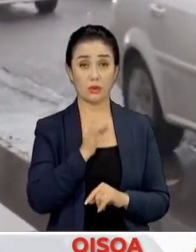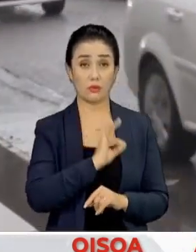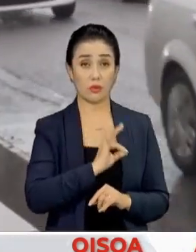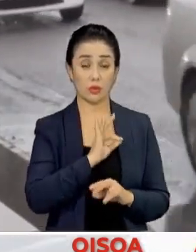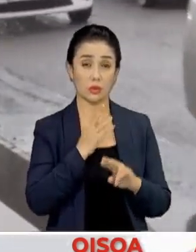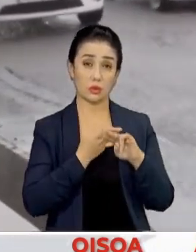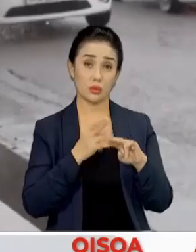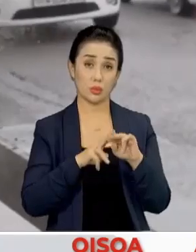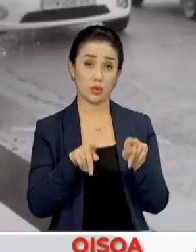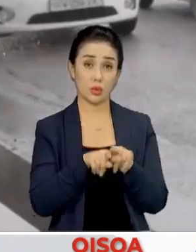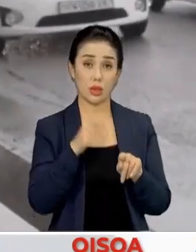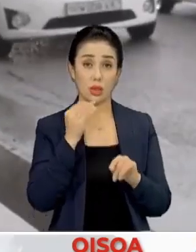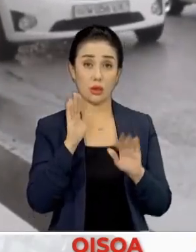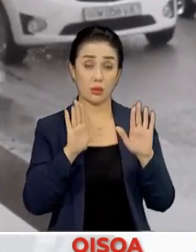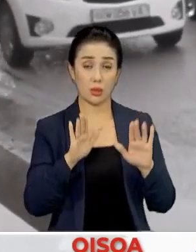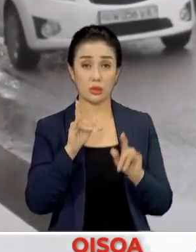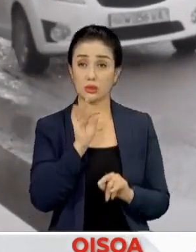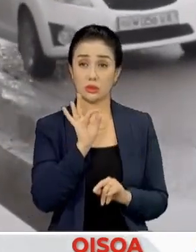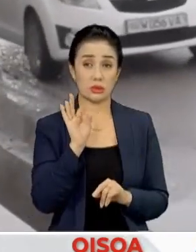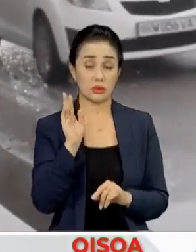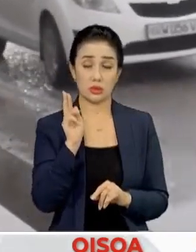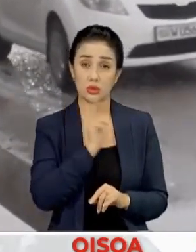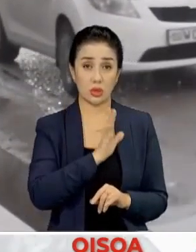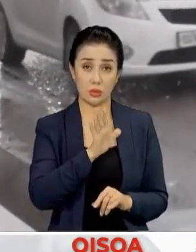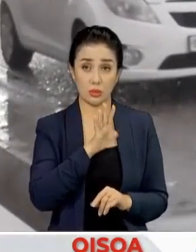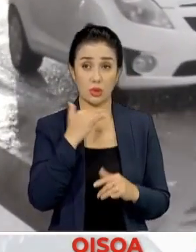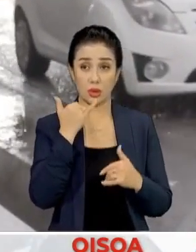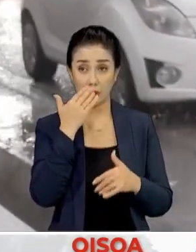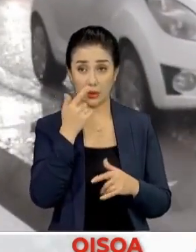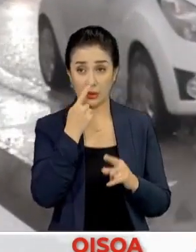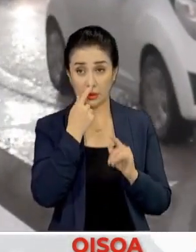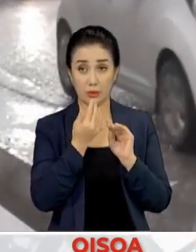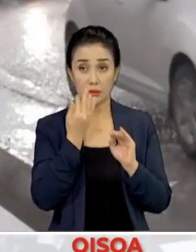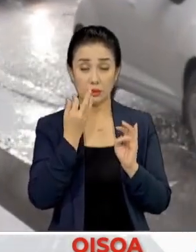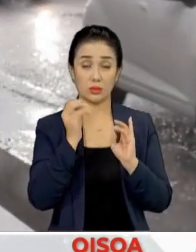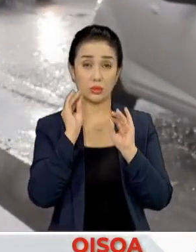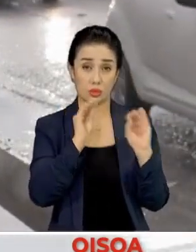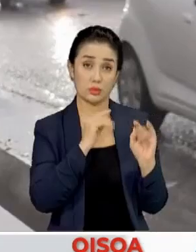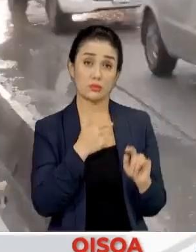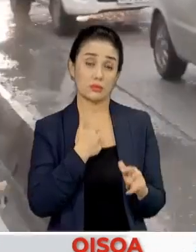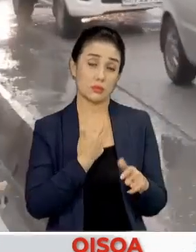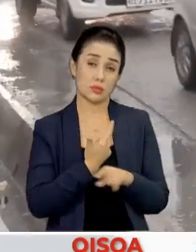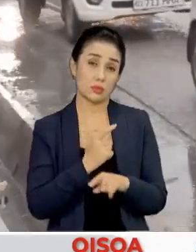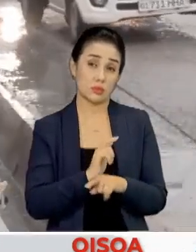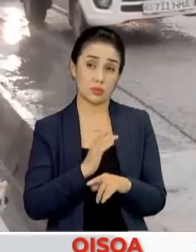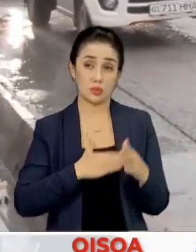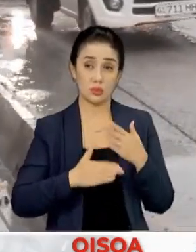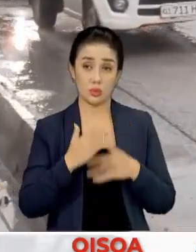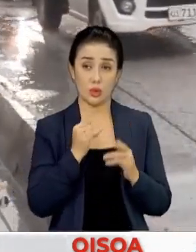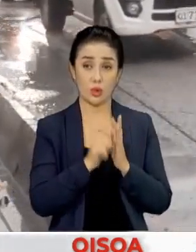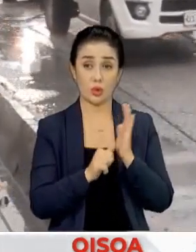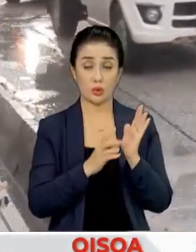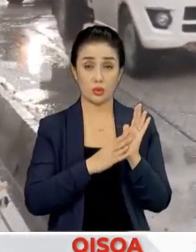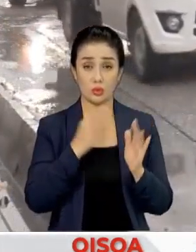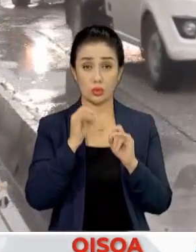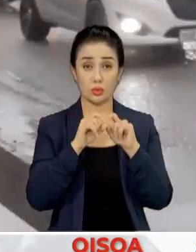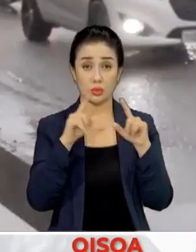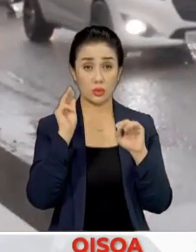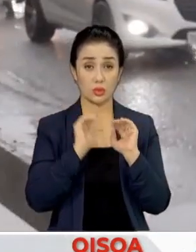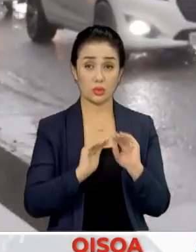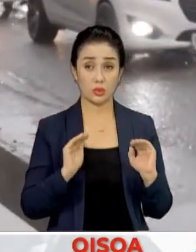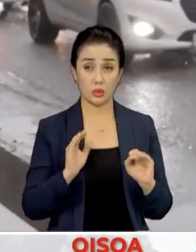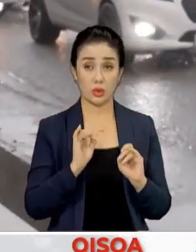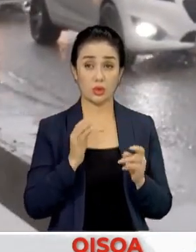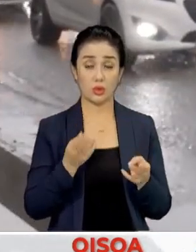foydalanyapti bundan. Ba'zida ishlamay qolardi ilgari. Yaqin kunlarda bu qo'yilibdi, biz juda xursandmiz bundan. Mana 69 maktab